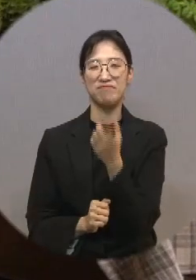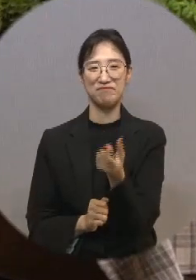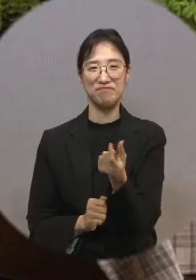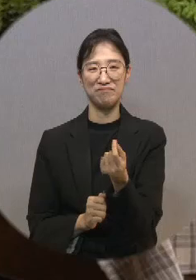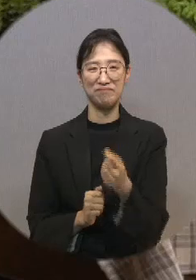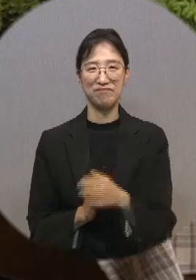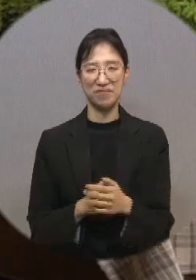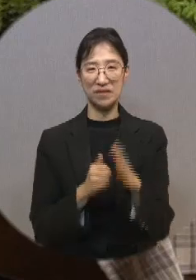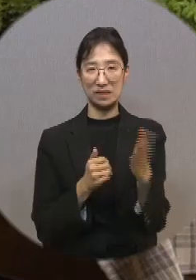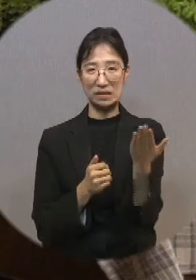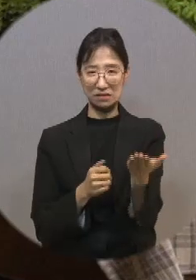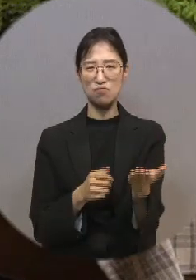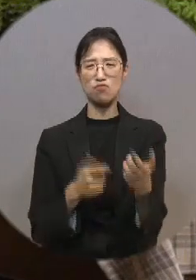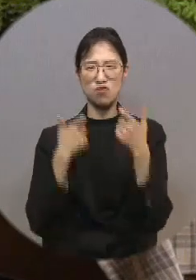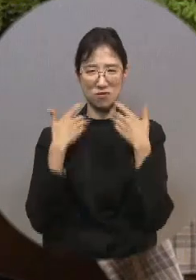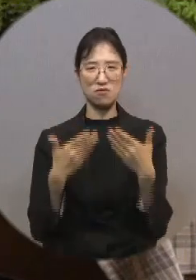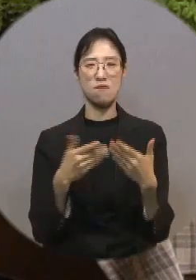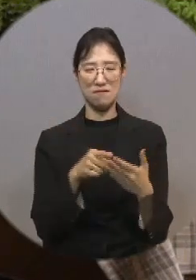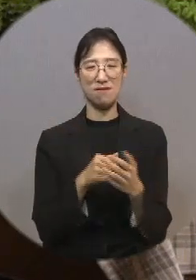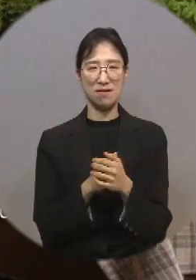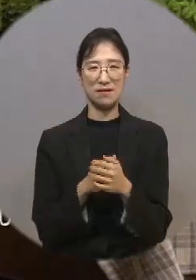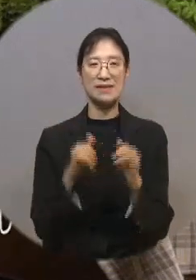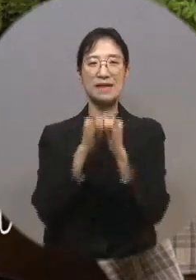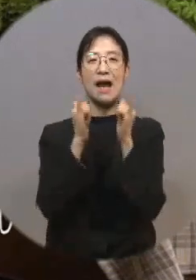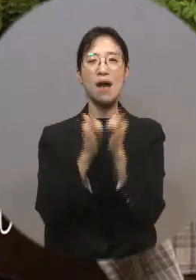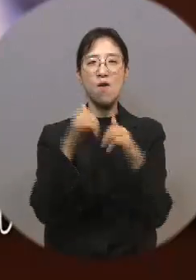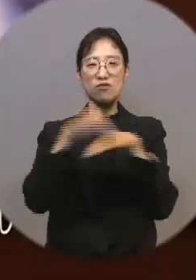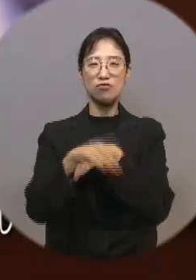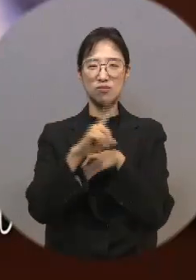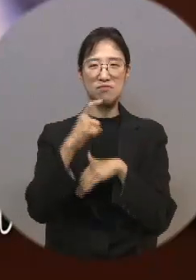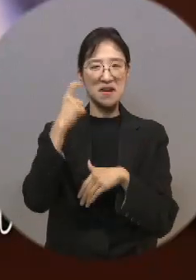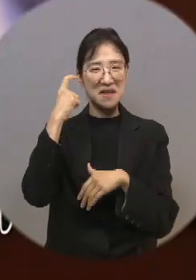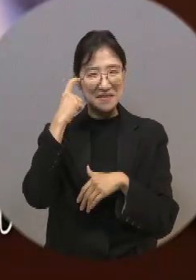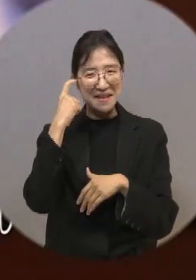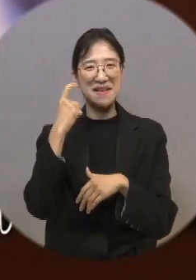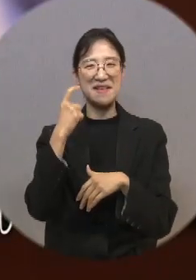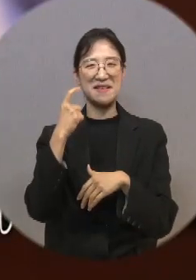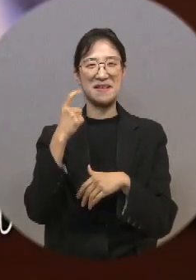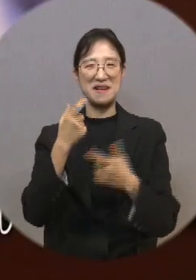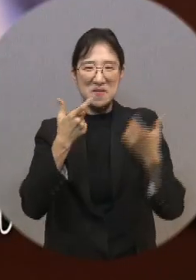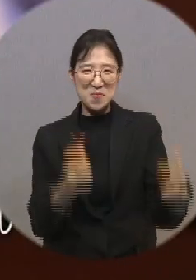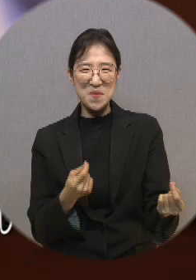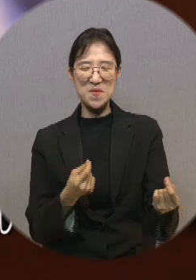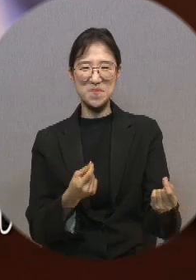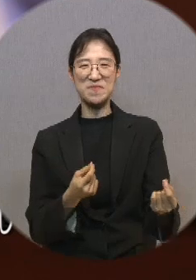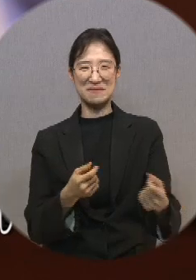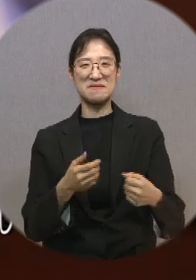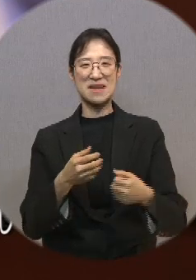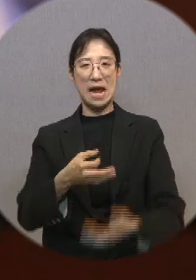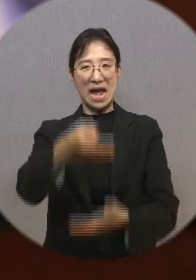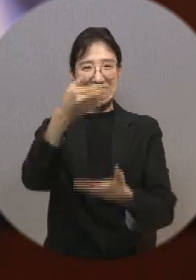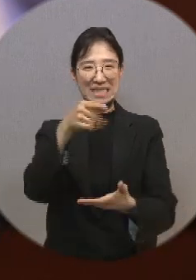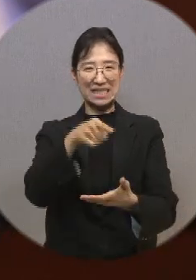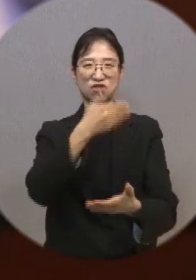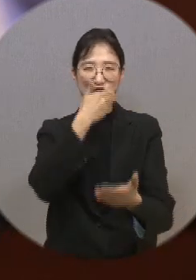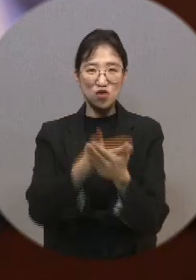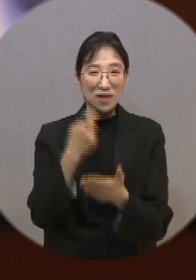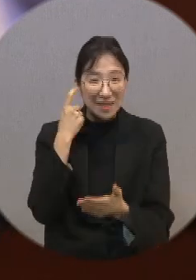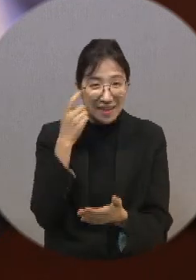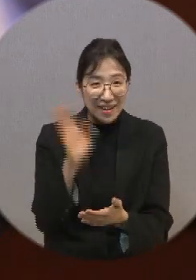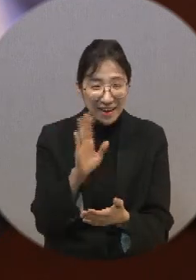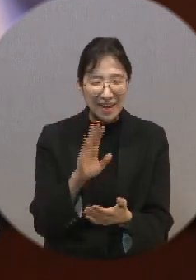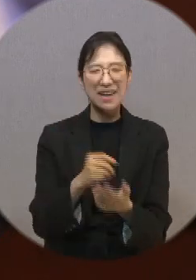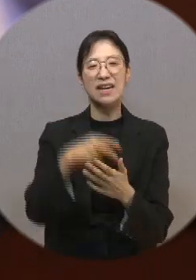지금 정확히 지적했는데, 우리가 사회주의 그럼 이념, 뭐 가치 동맹이 더 강할 거라고 생각을 했는데, 이미 그